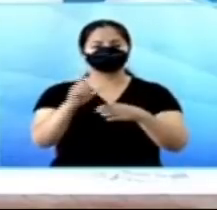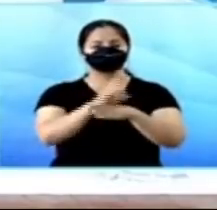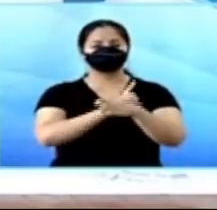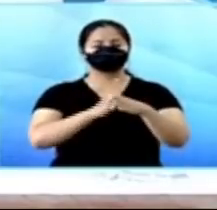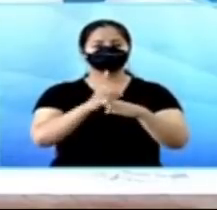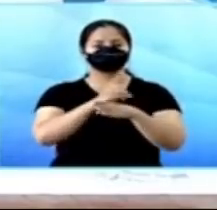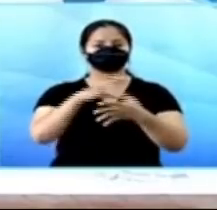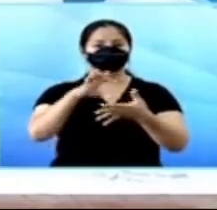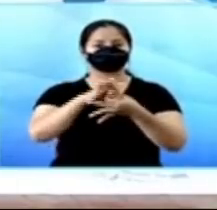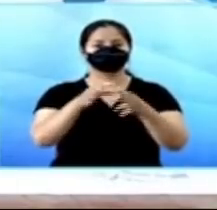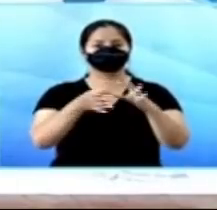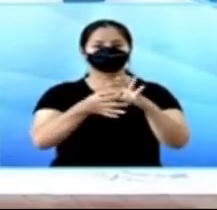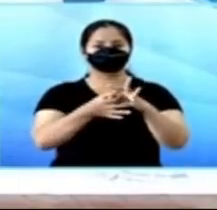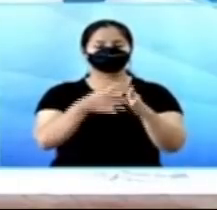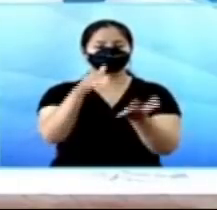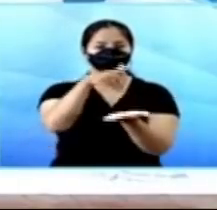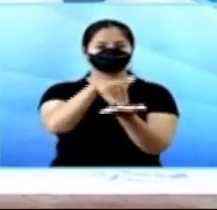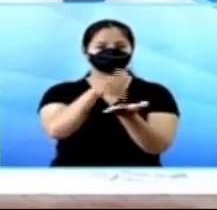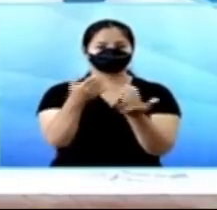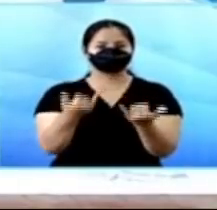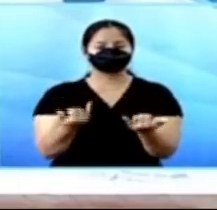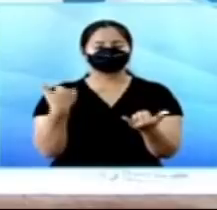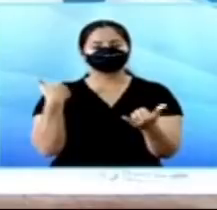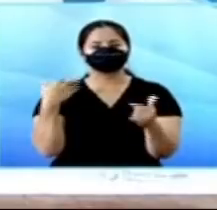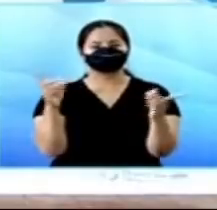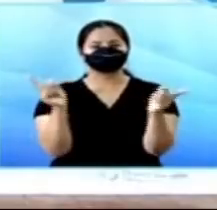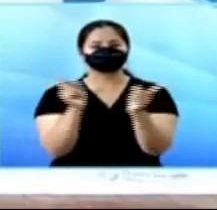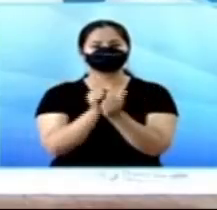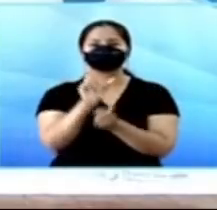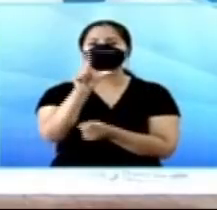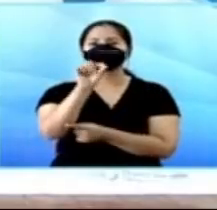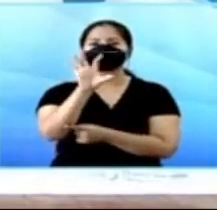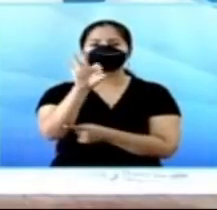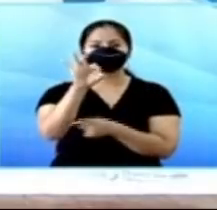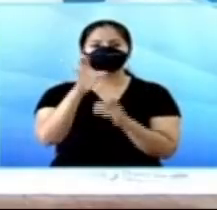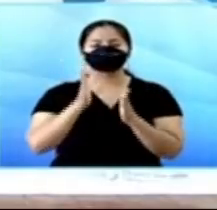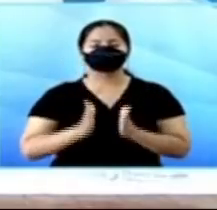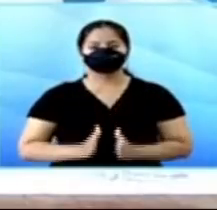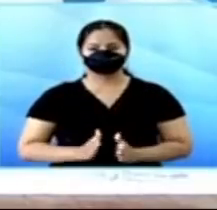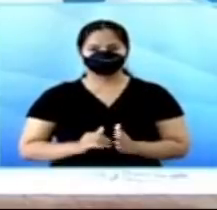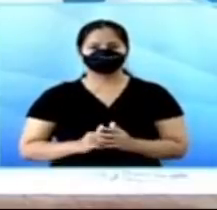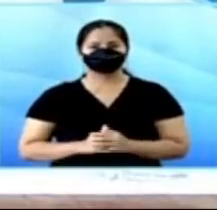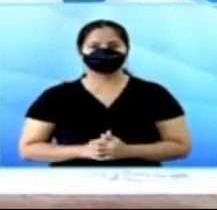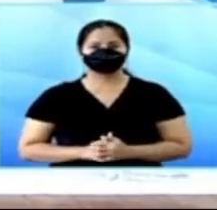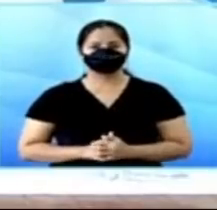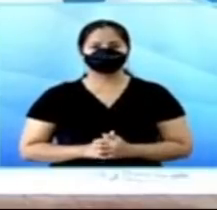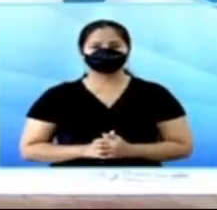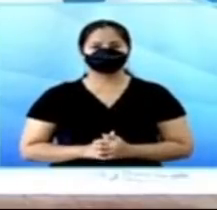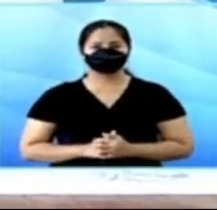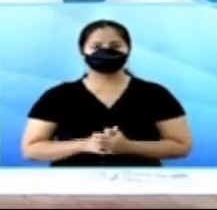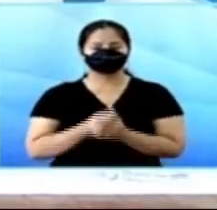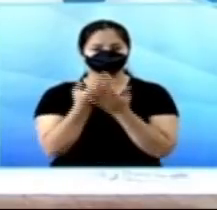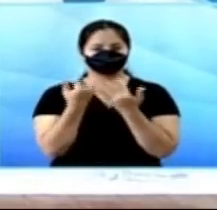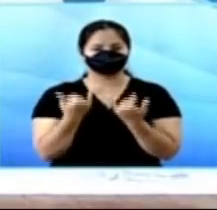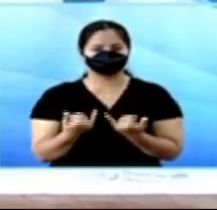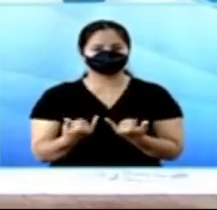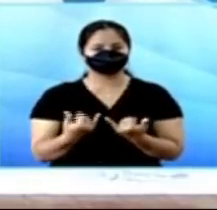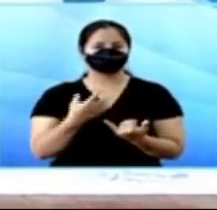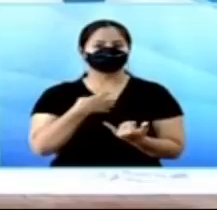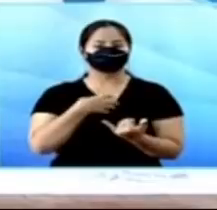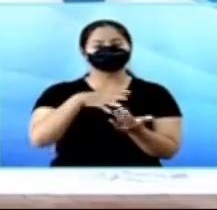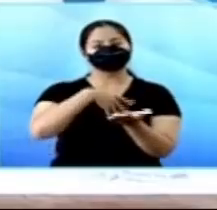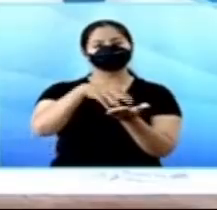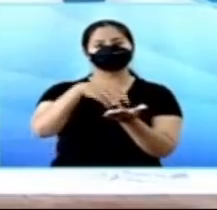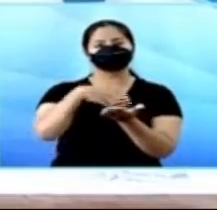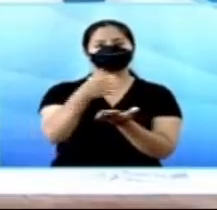ในโฮมบึงขยองนั้นแมนพวกเขาได้พบ29คนเนาะดังนั้นนี้ก็อยากแจ้งให้บรรดา